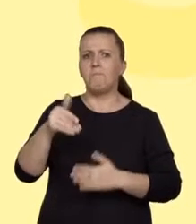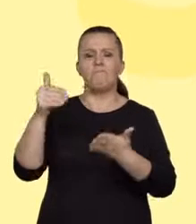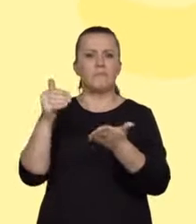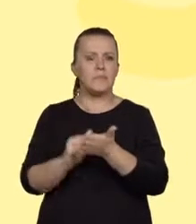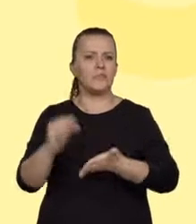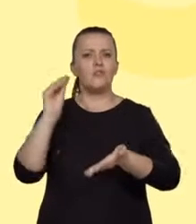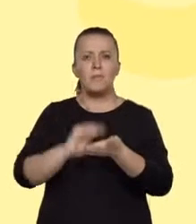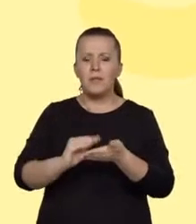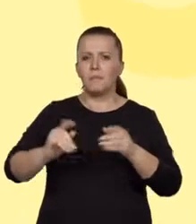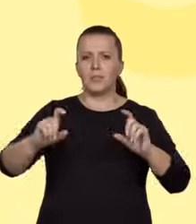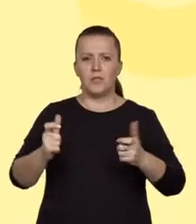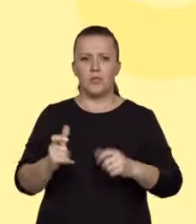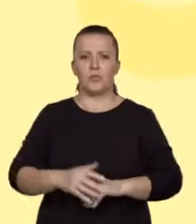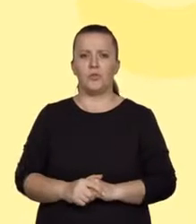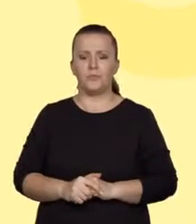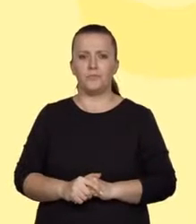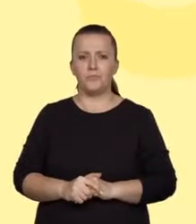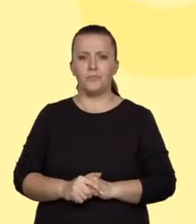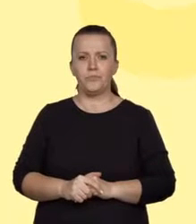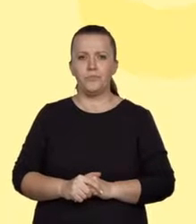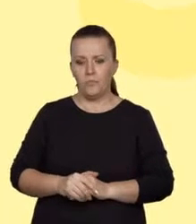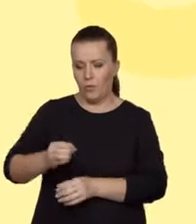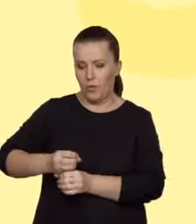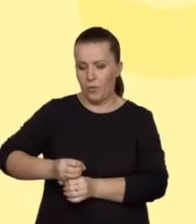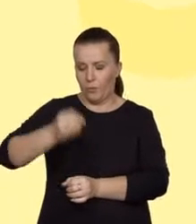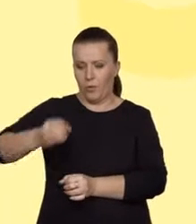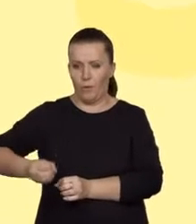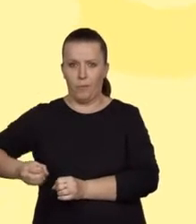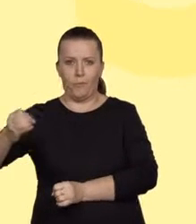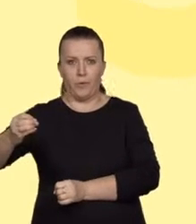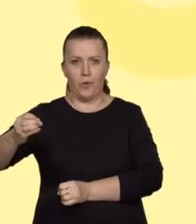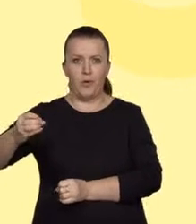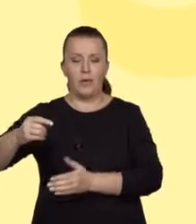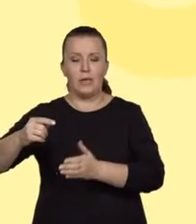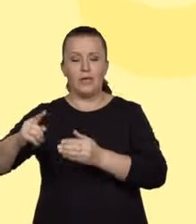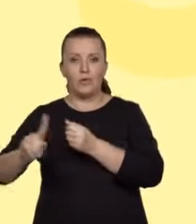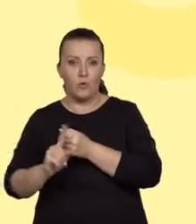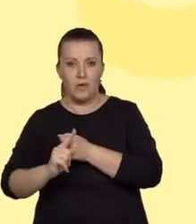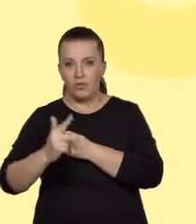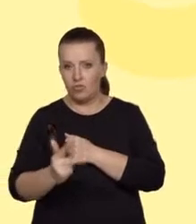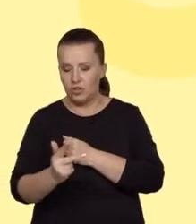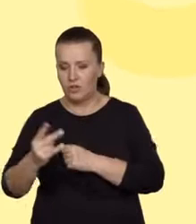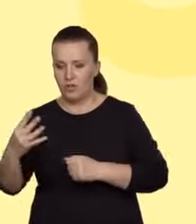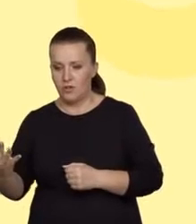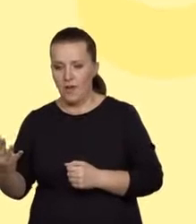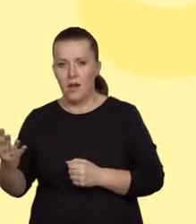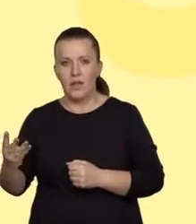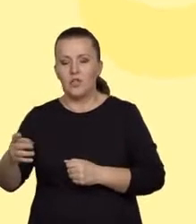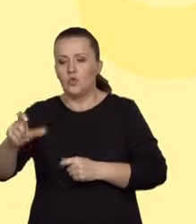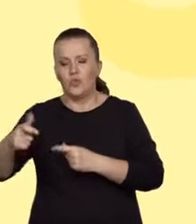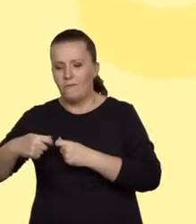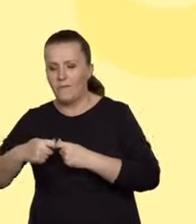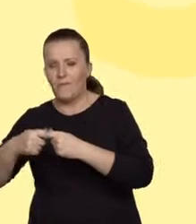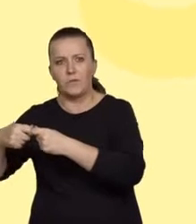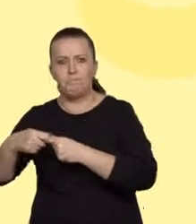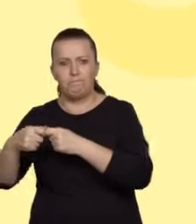napisać, jaki element budowy cząsteczek związków znajdujących się w roztworach z naczyń trzeciego i czwartego